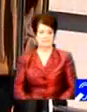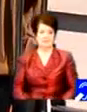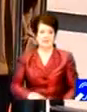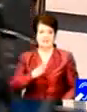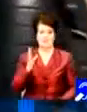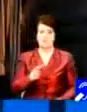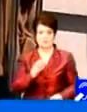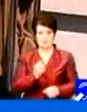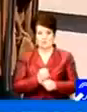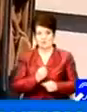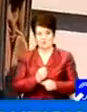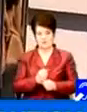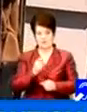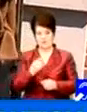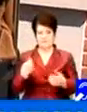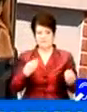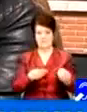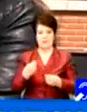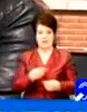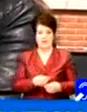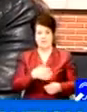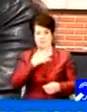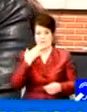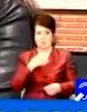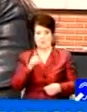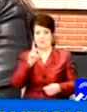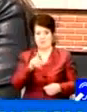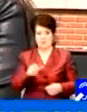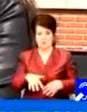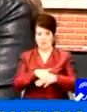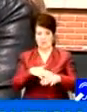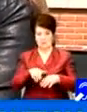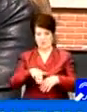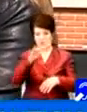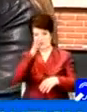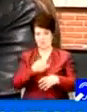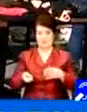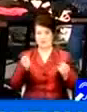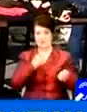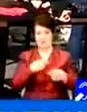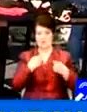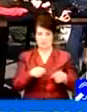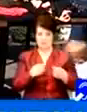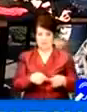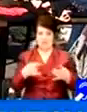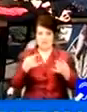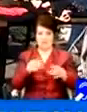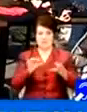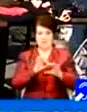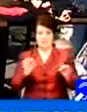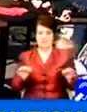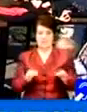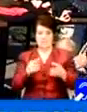și-au făcut loc în garderobă pentru o cauză nobilă. Mai multe persoane publice din Chișinău și-au scos ieri hainele la vânzare. În telejurnal aflați